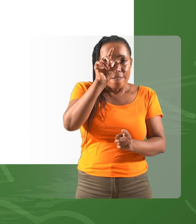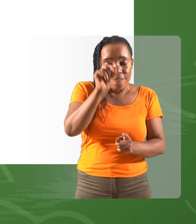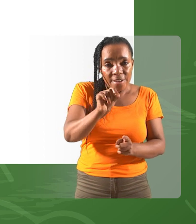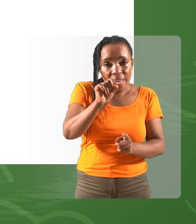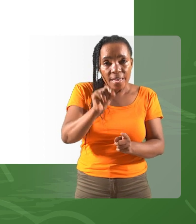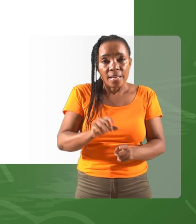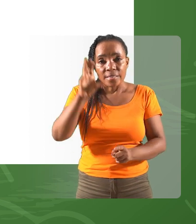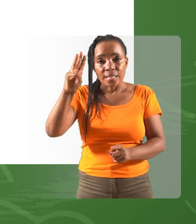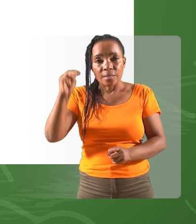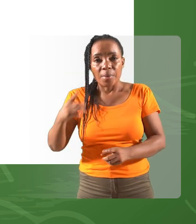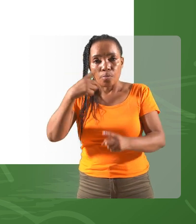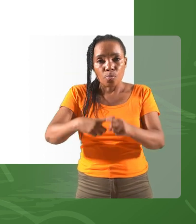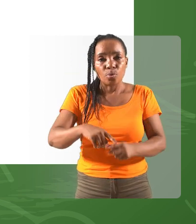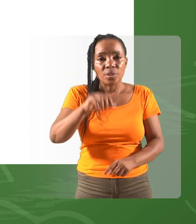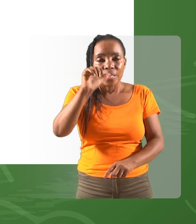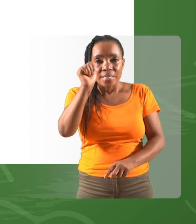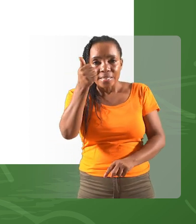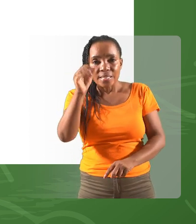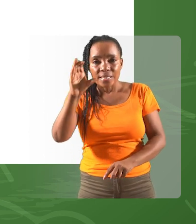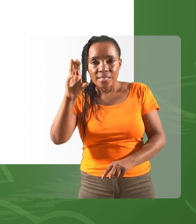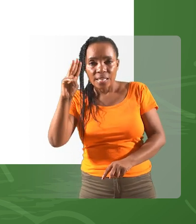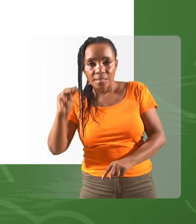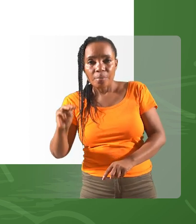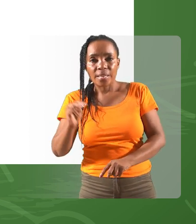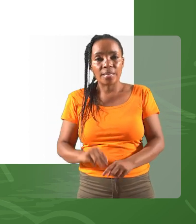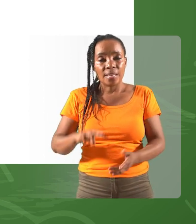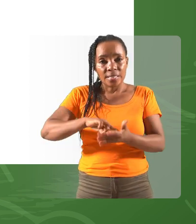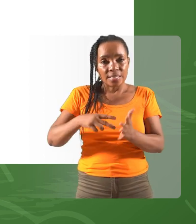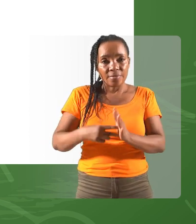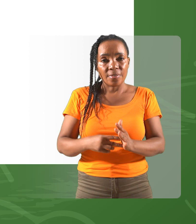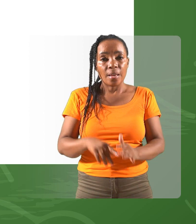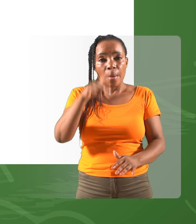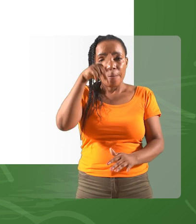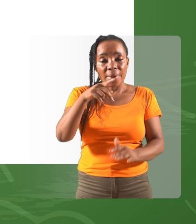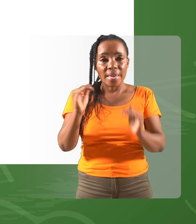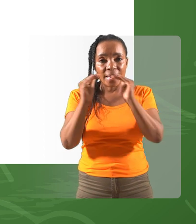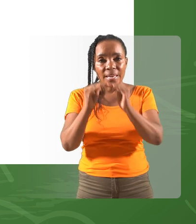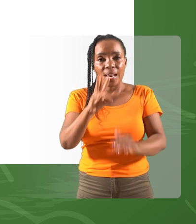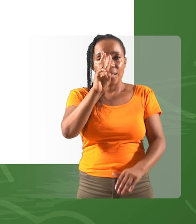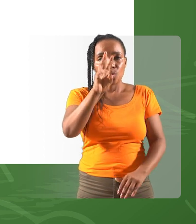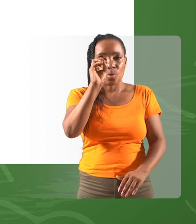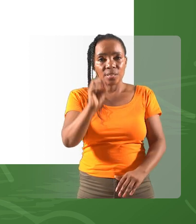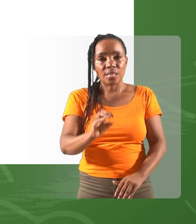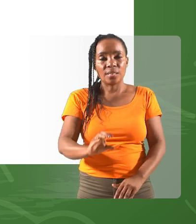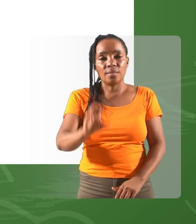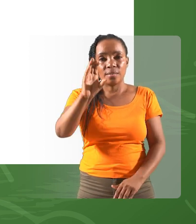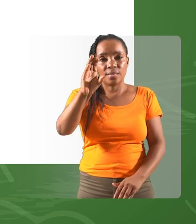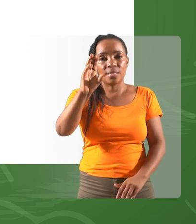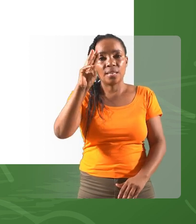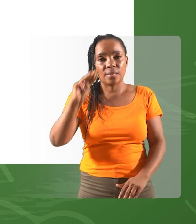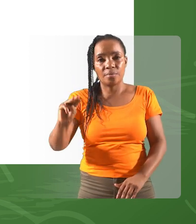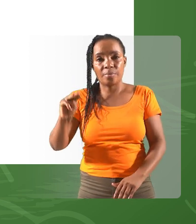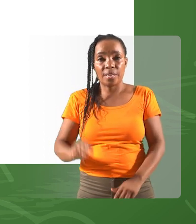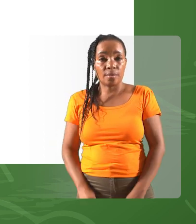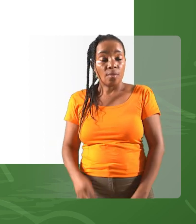plus 10 cm. Ça nous fait P égale 60 cm. OK?